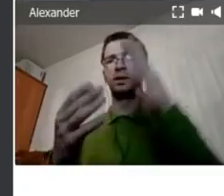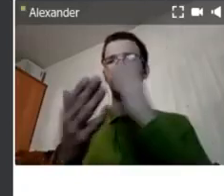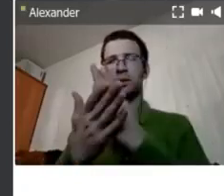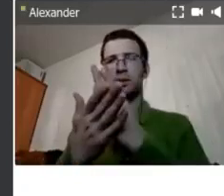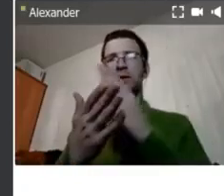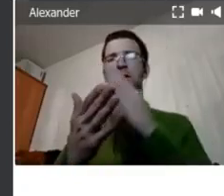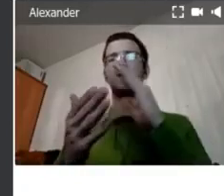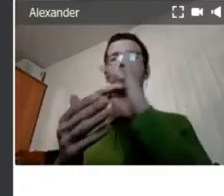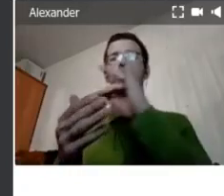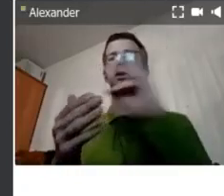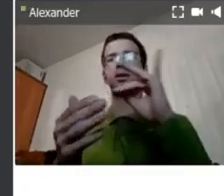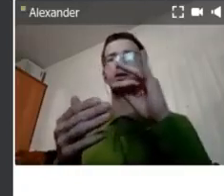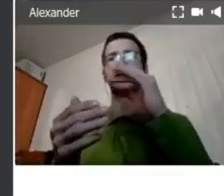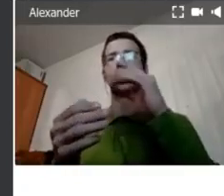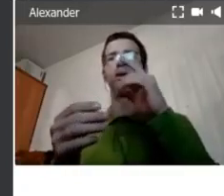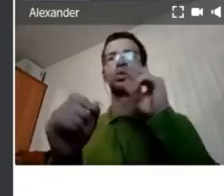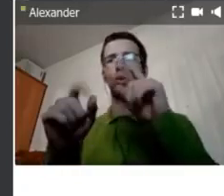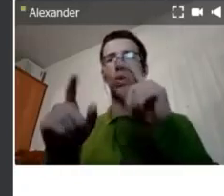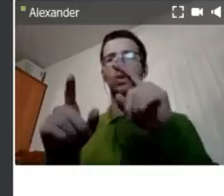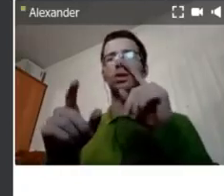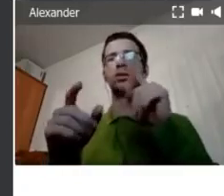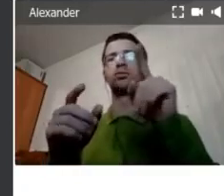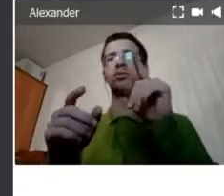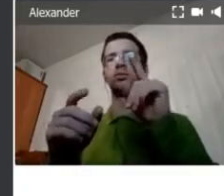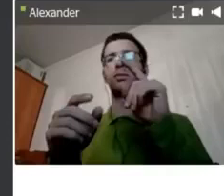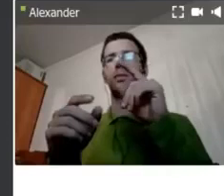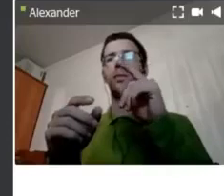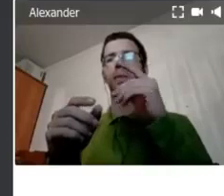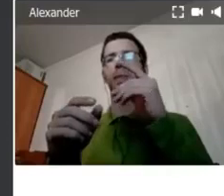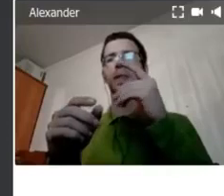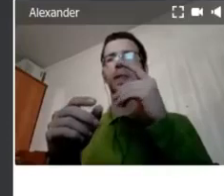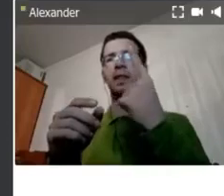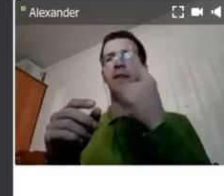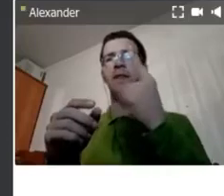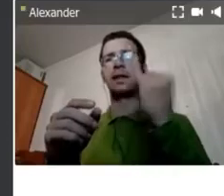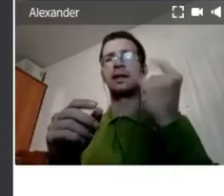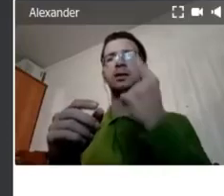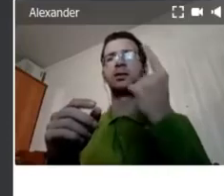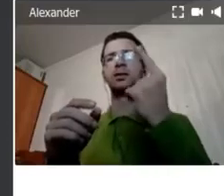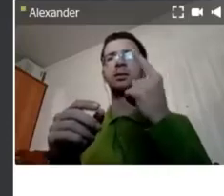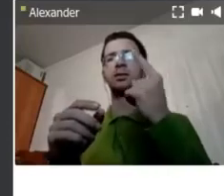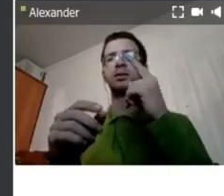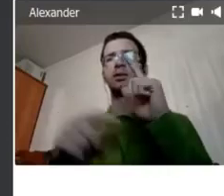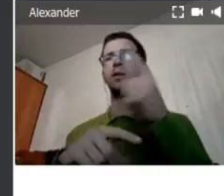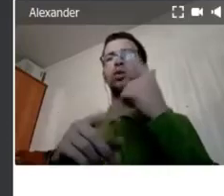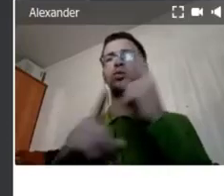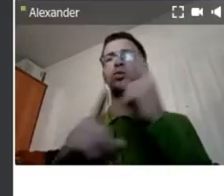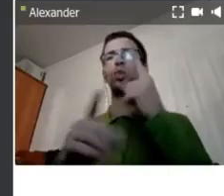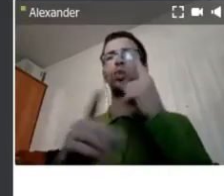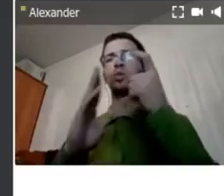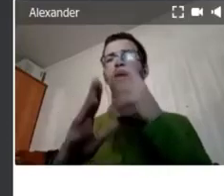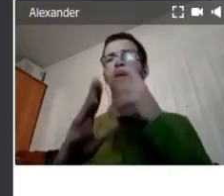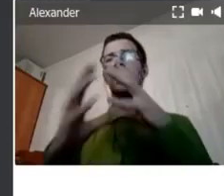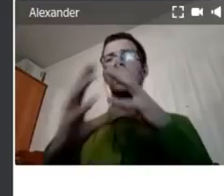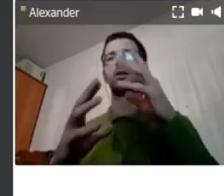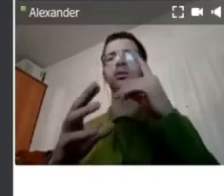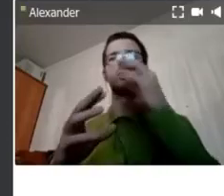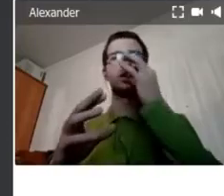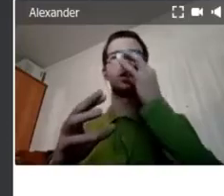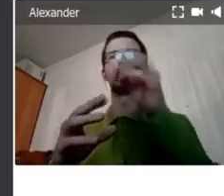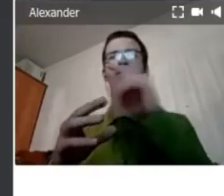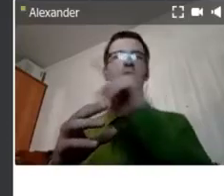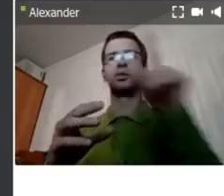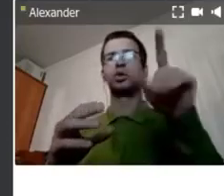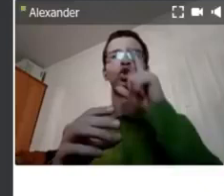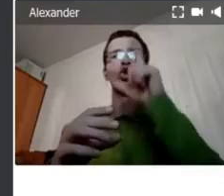продуктов мира. То есть покажите мне хоть одного человека, кто не знает, что такое золото. Покажите мне хоть одного бедного человека, у